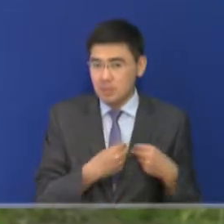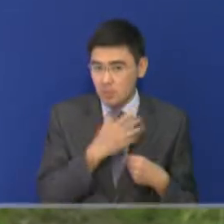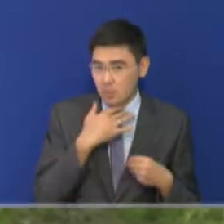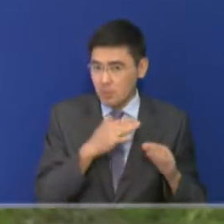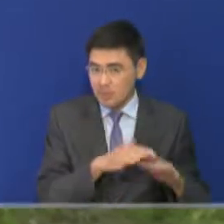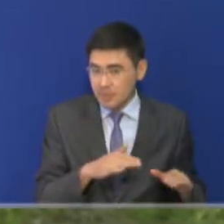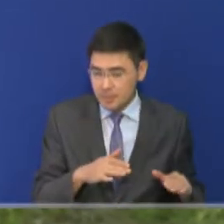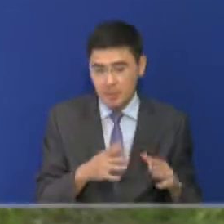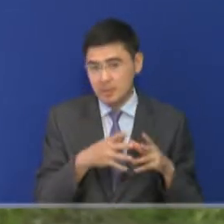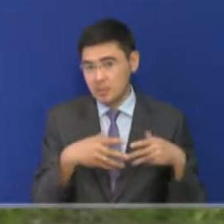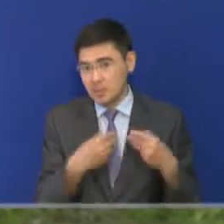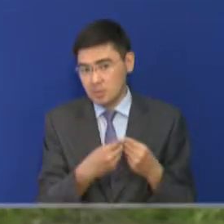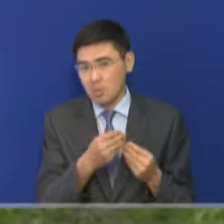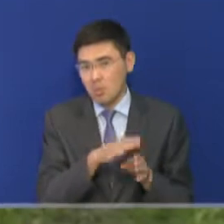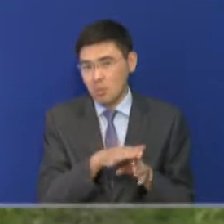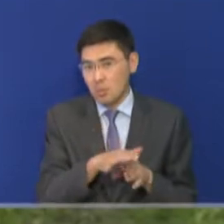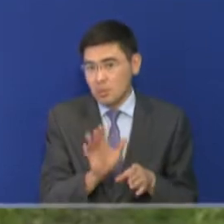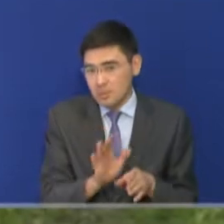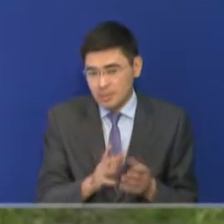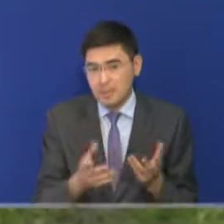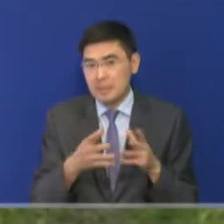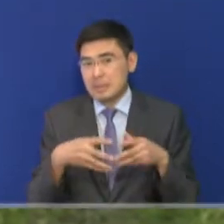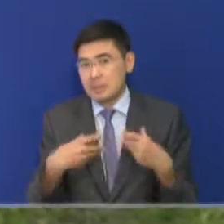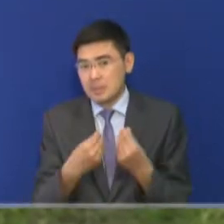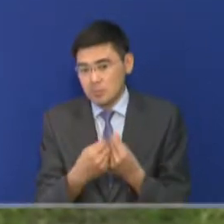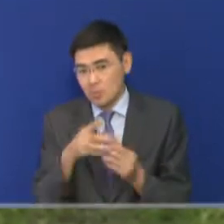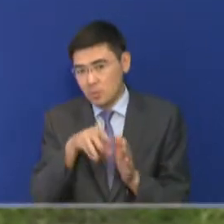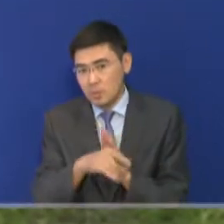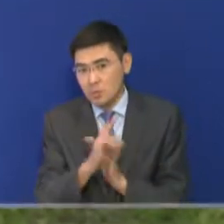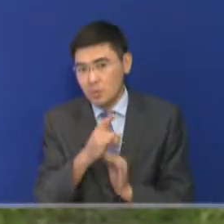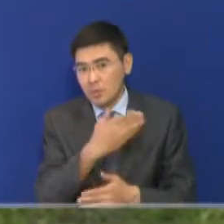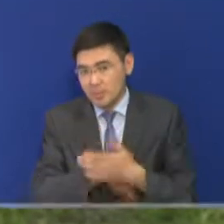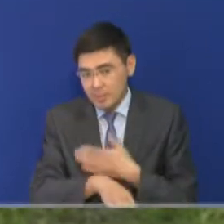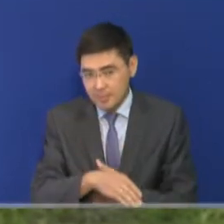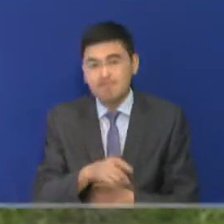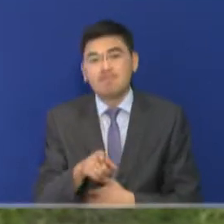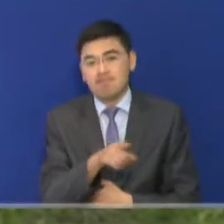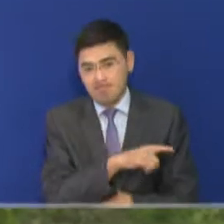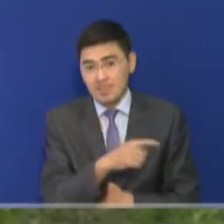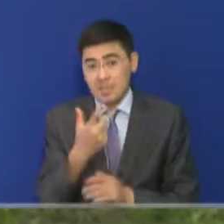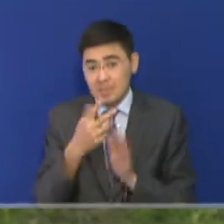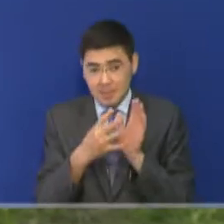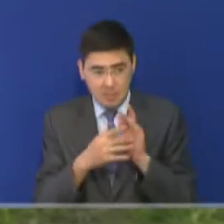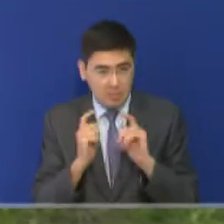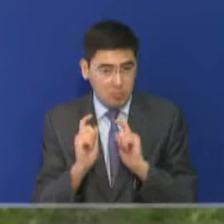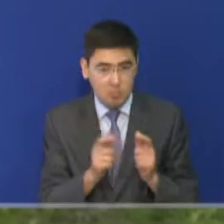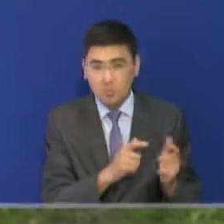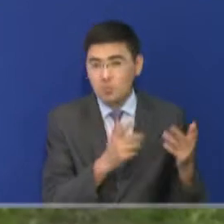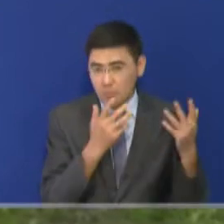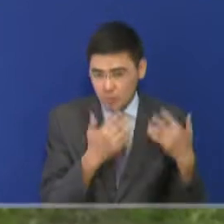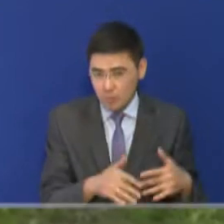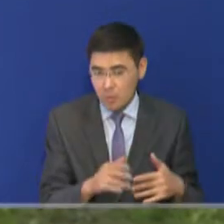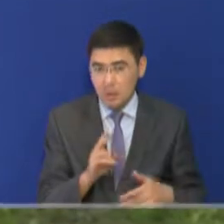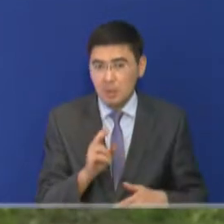емес жанұялар және мүгедек баланы тәрбиелеп отырған отбасылар жатады. Бүгінгі таңда 39 жолдама берілді. Атап өтерлігі, карантин